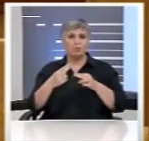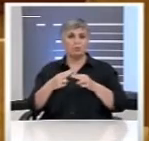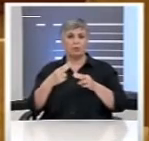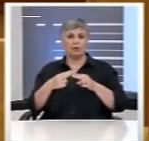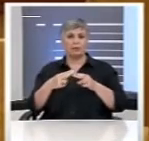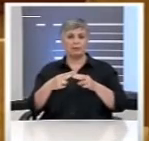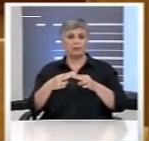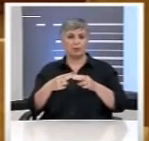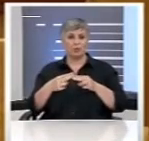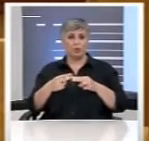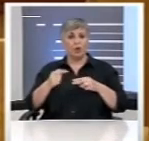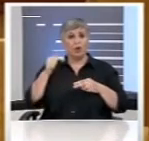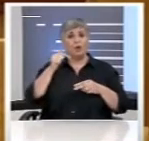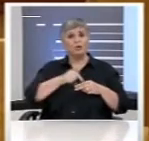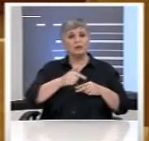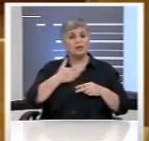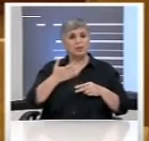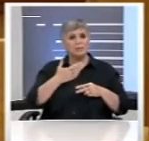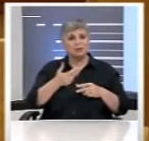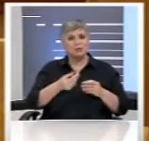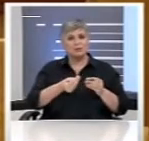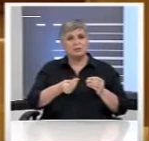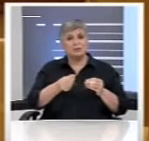αγορές ότι ανεξάρτητα από την